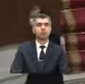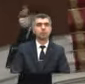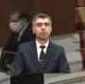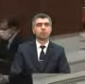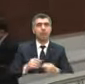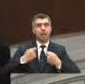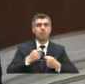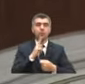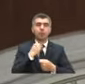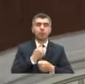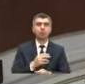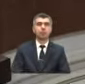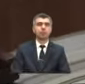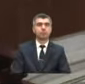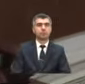سيد رئيس الحكومة.